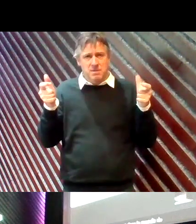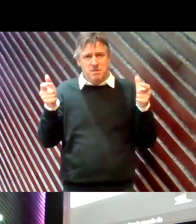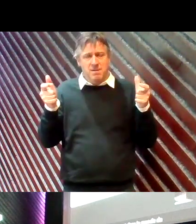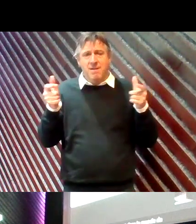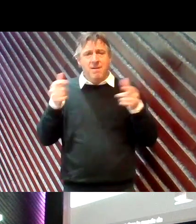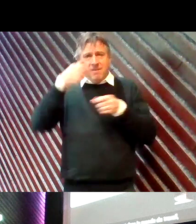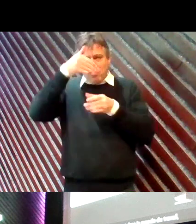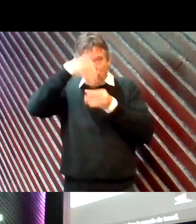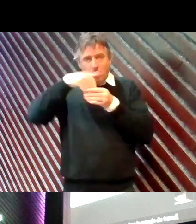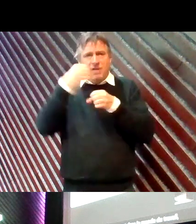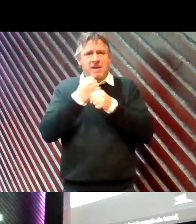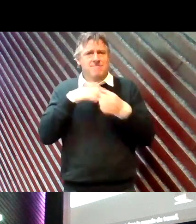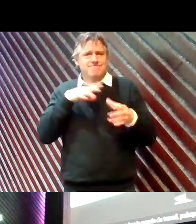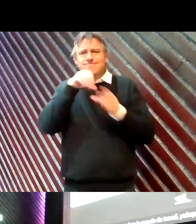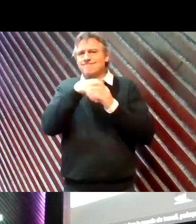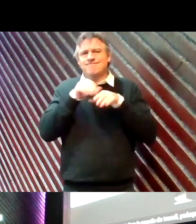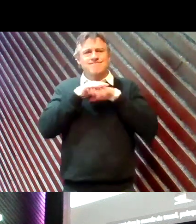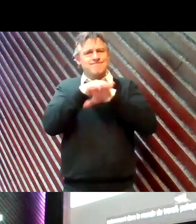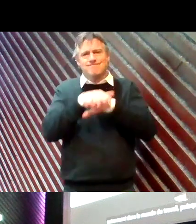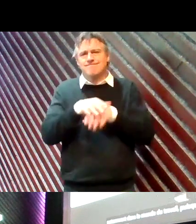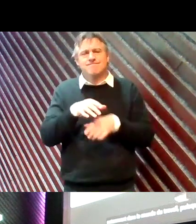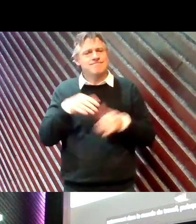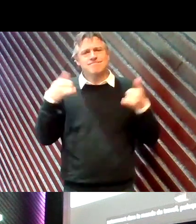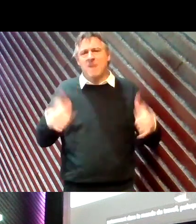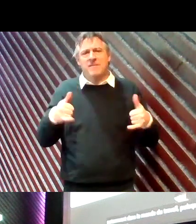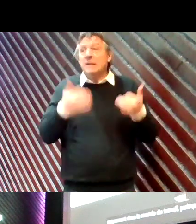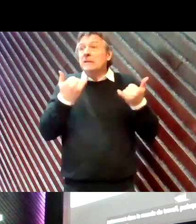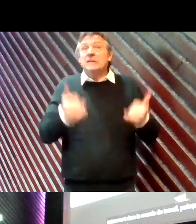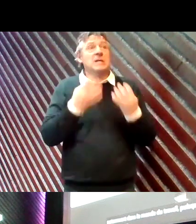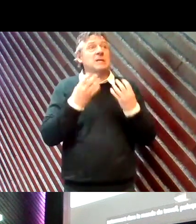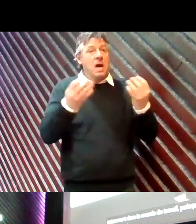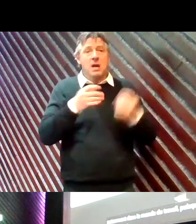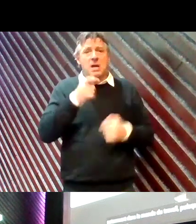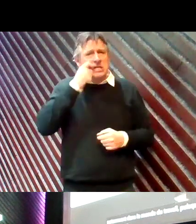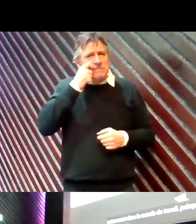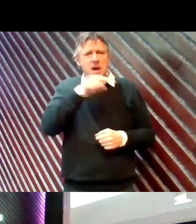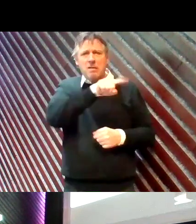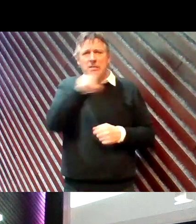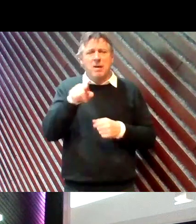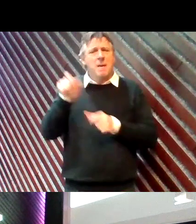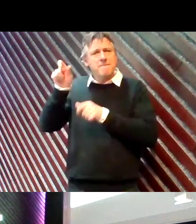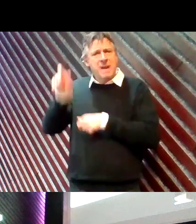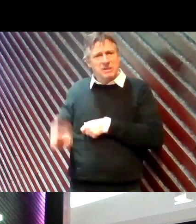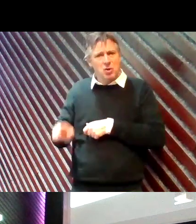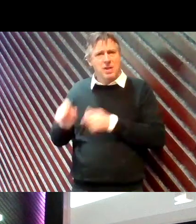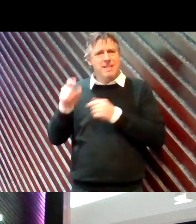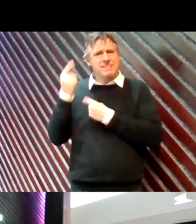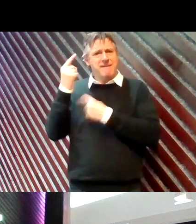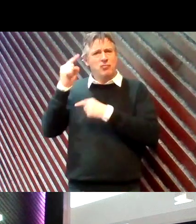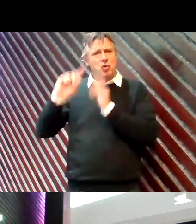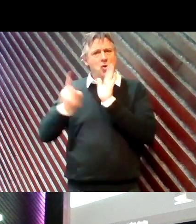comme vous le savez, parce qu'apparemment dans cette salle, il y a beaucoup d'experts, le défenseur des droits a souligné pour la troisième année